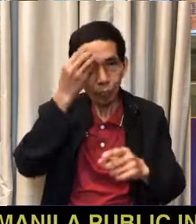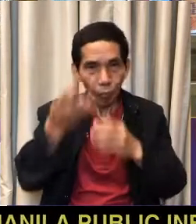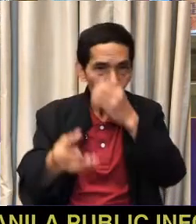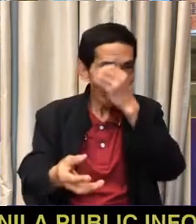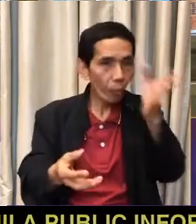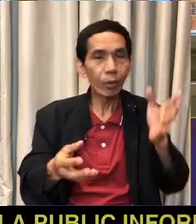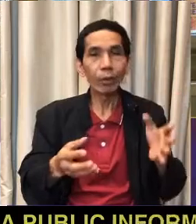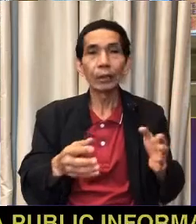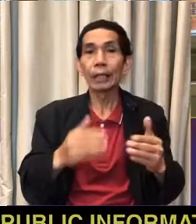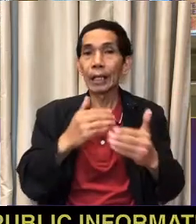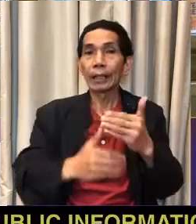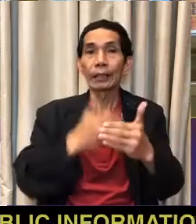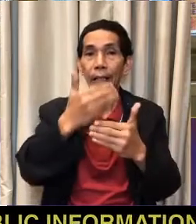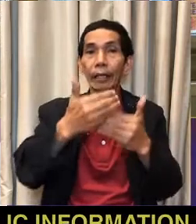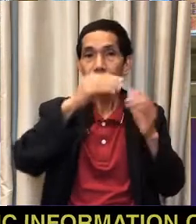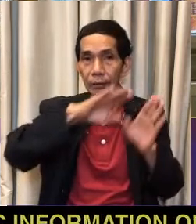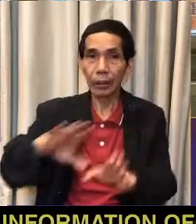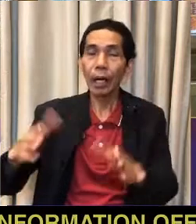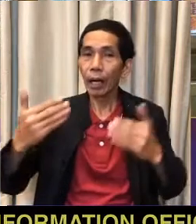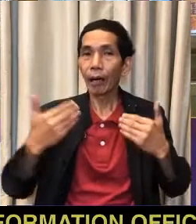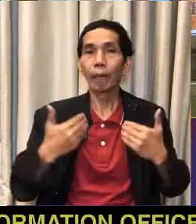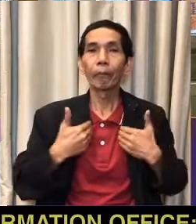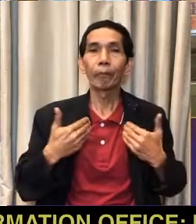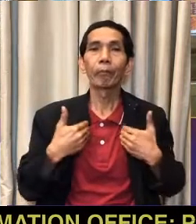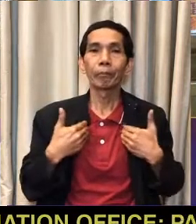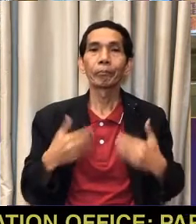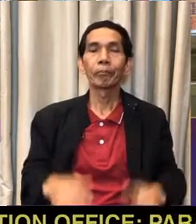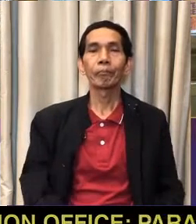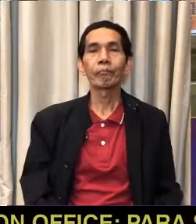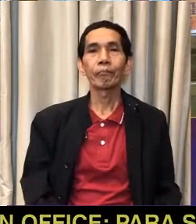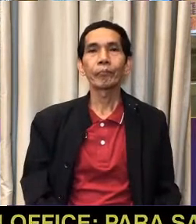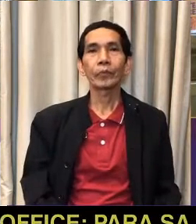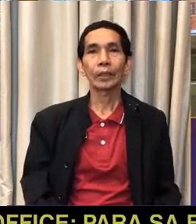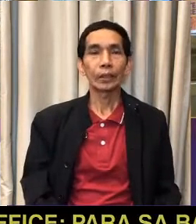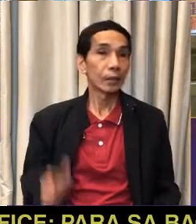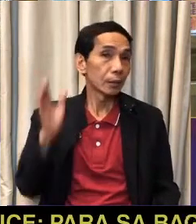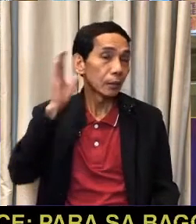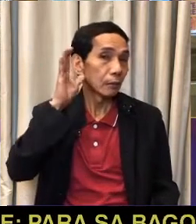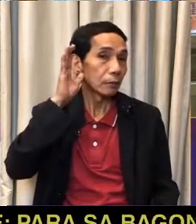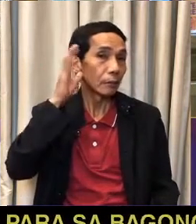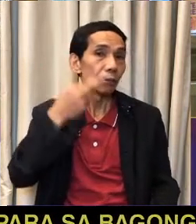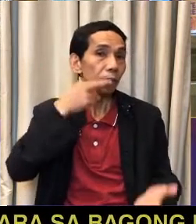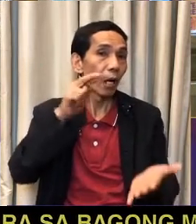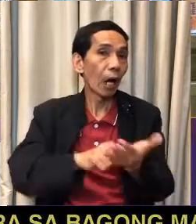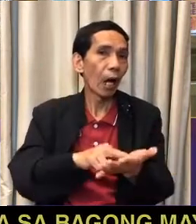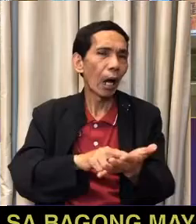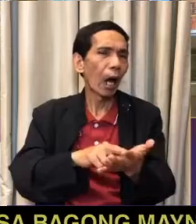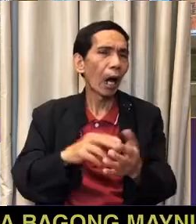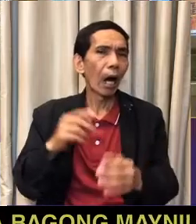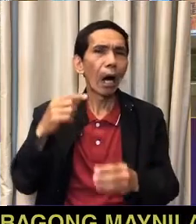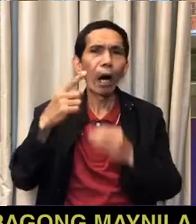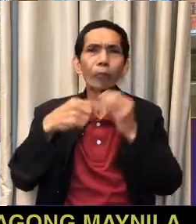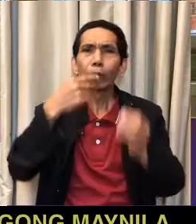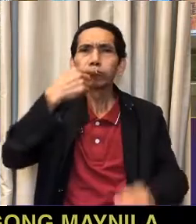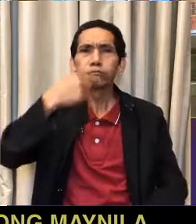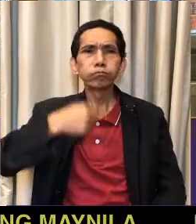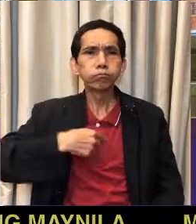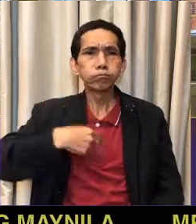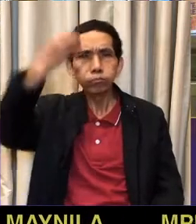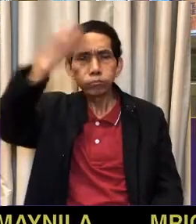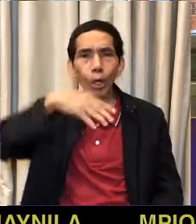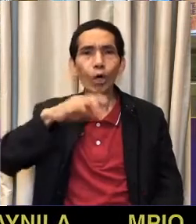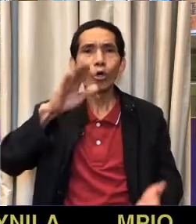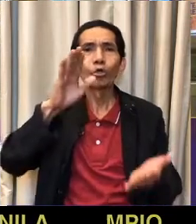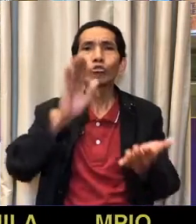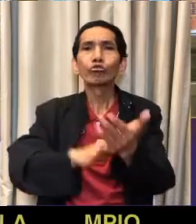Okay? Sumunod. Meron ho, ha? Nakarating sa amin report ukol sa alleged